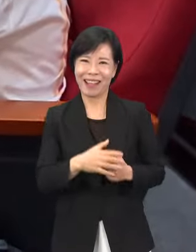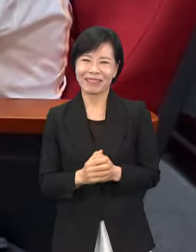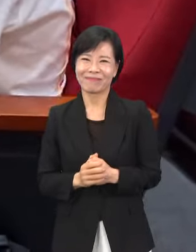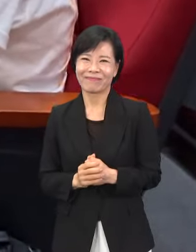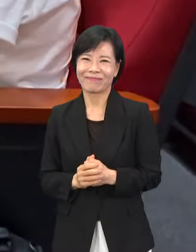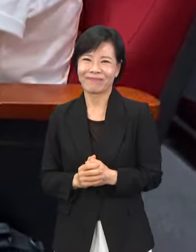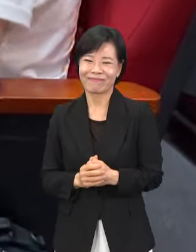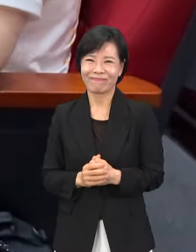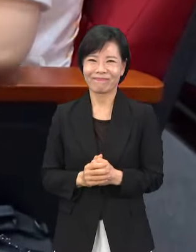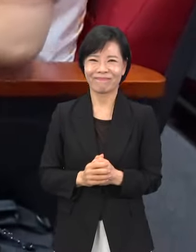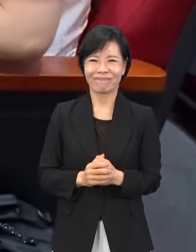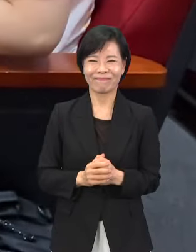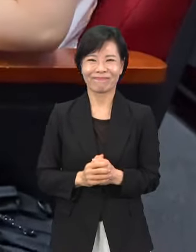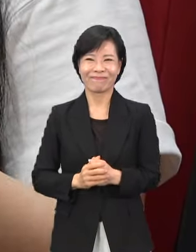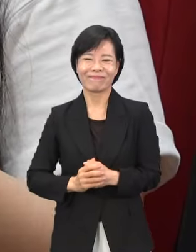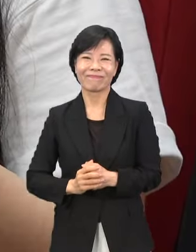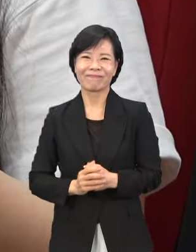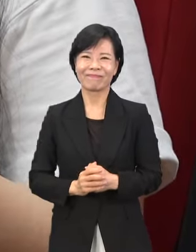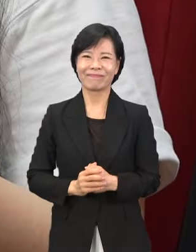안 먹어.